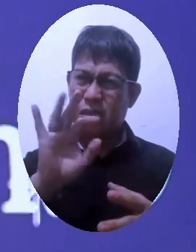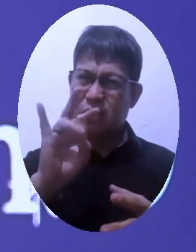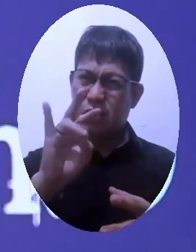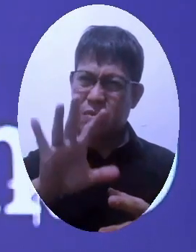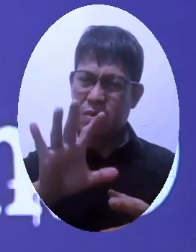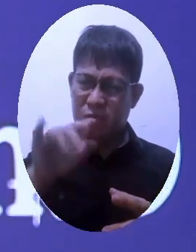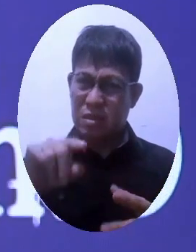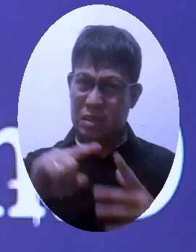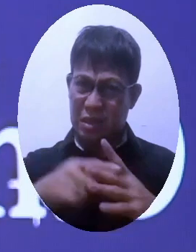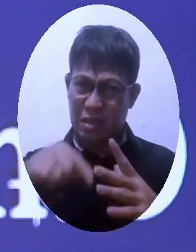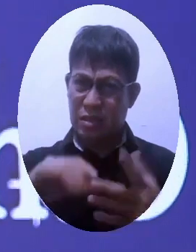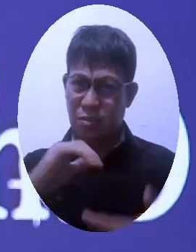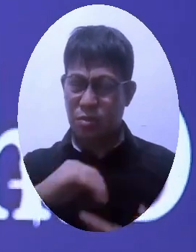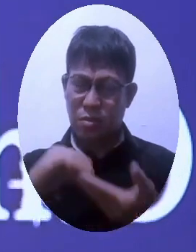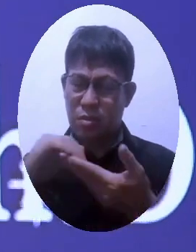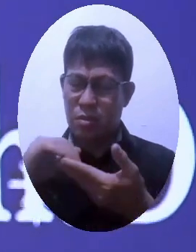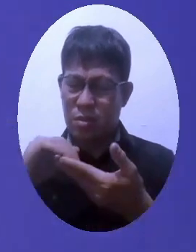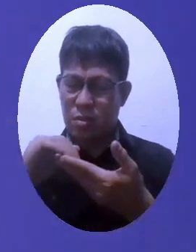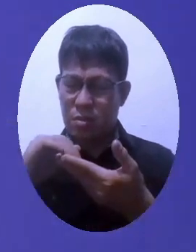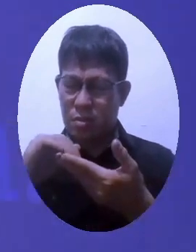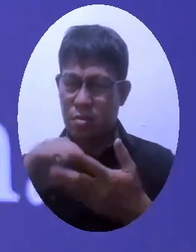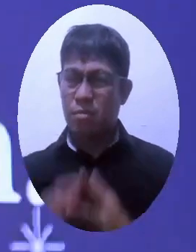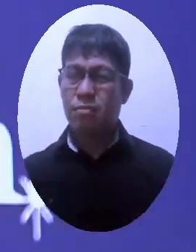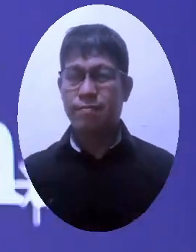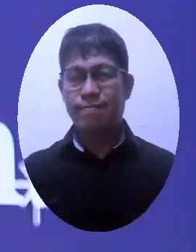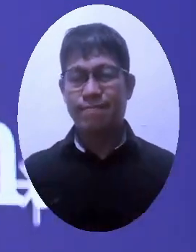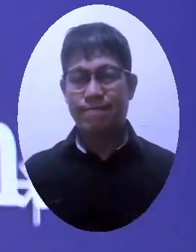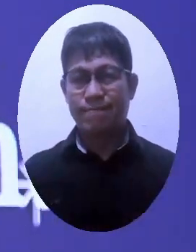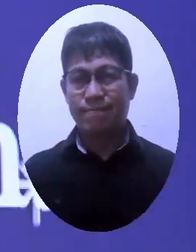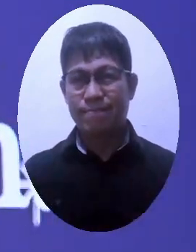1975, nung nagsimula ang kapwa ko mahal.